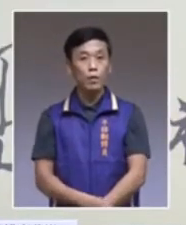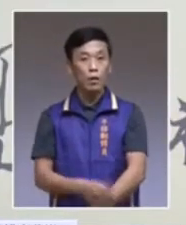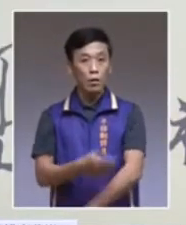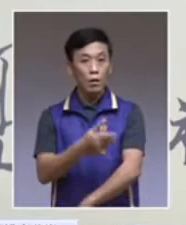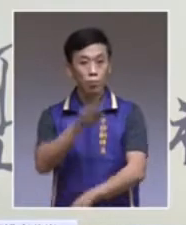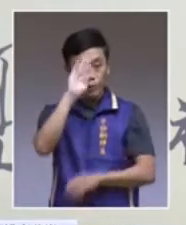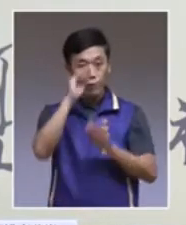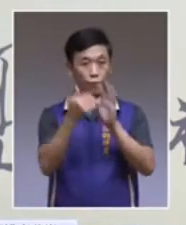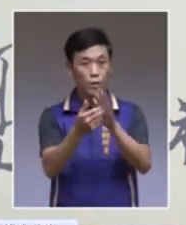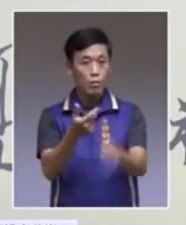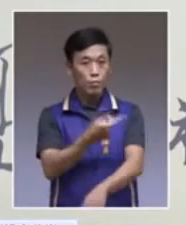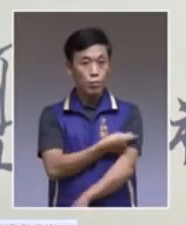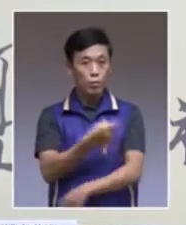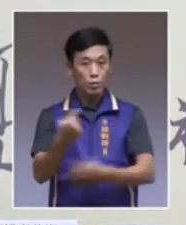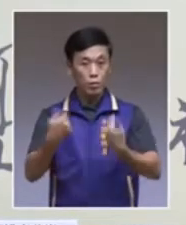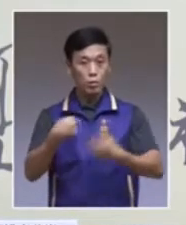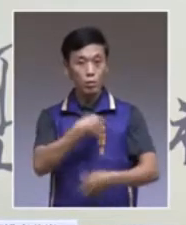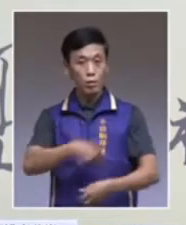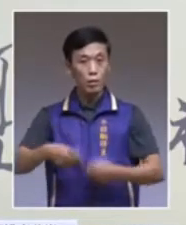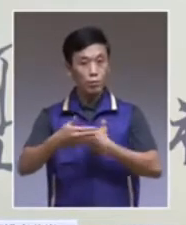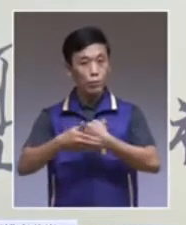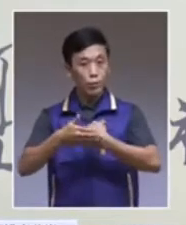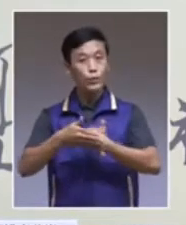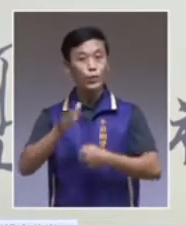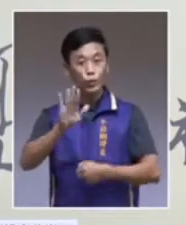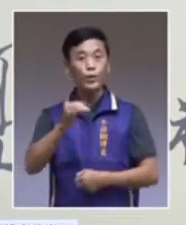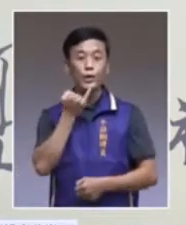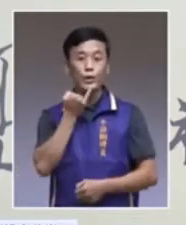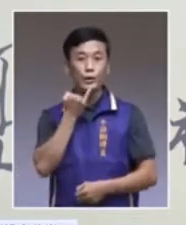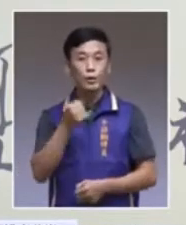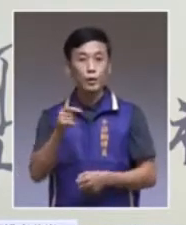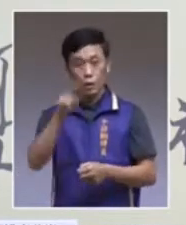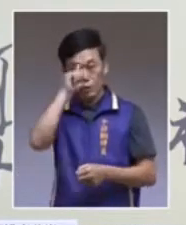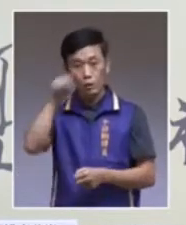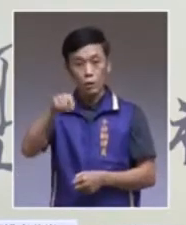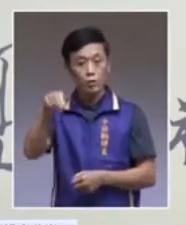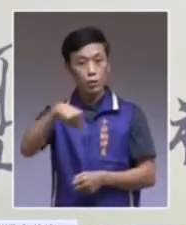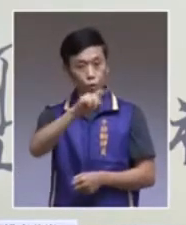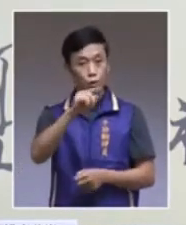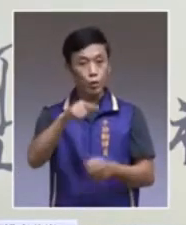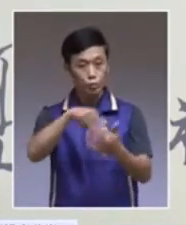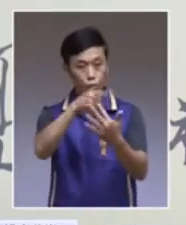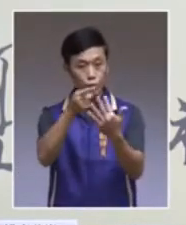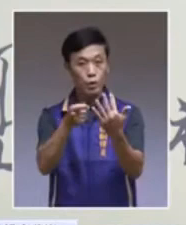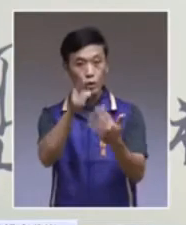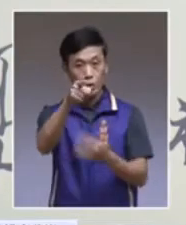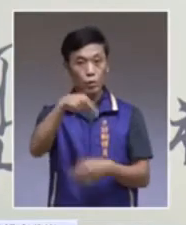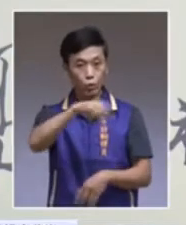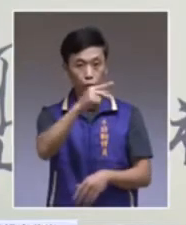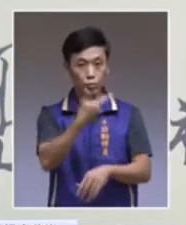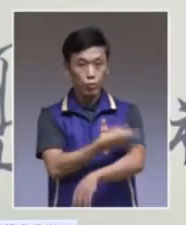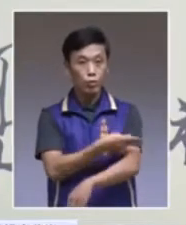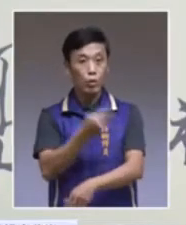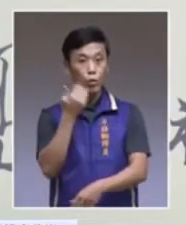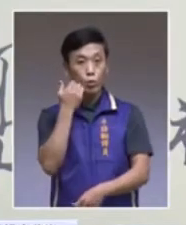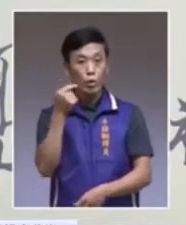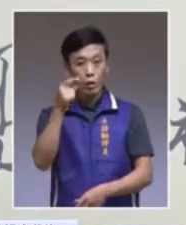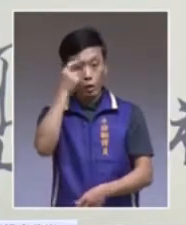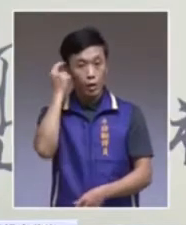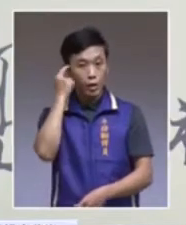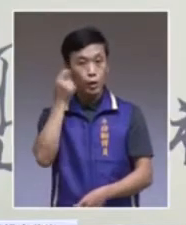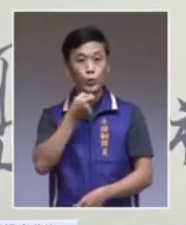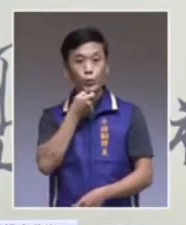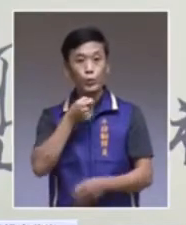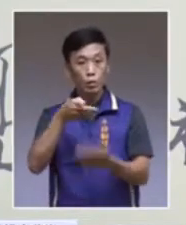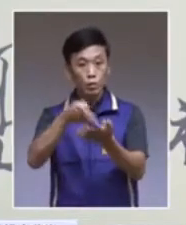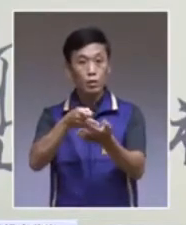有打疫苗就有保护的意思啦。好，所以这个要拜托大家赶快去打疫苗，轮到就去打。啊，假如没有医院，那医院登记的时候就赶